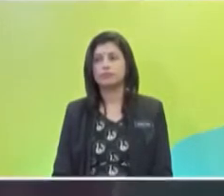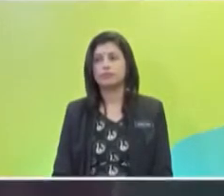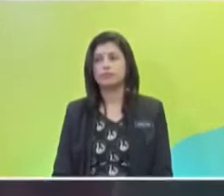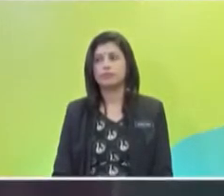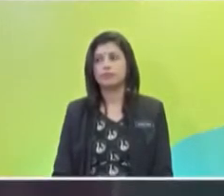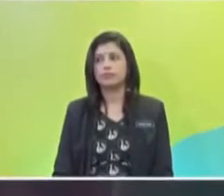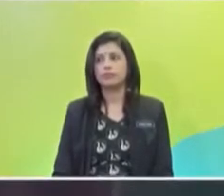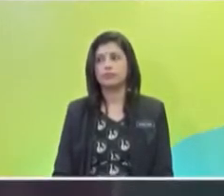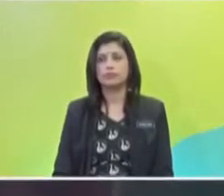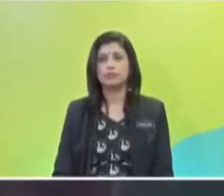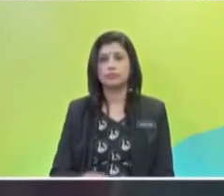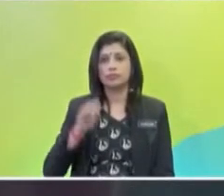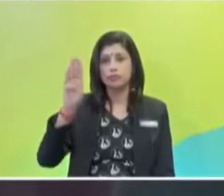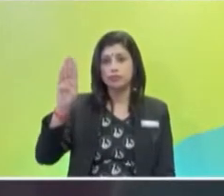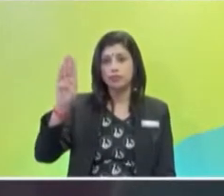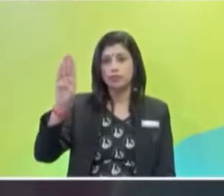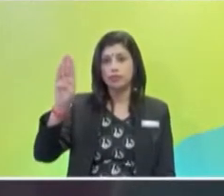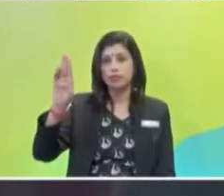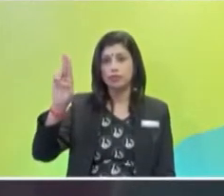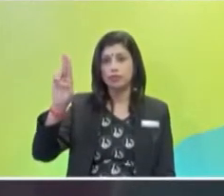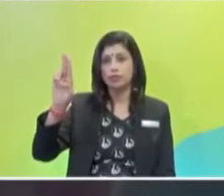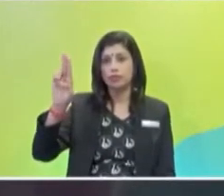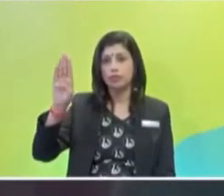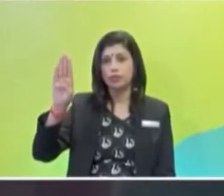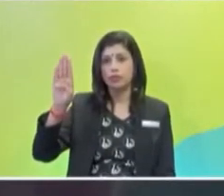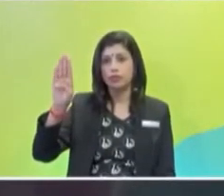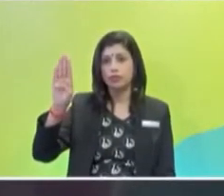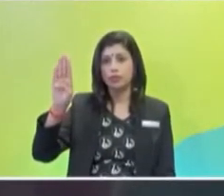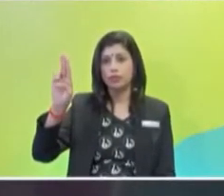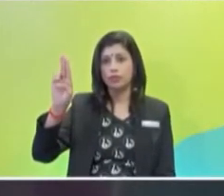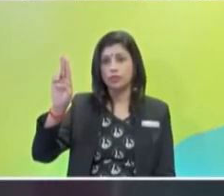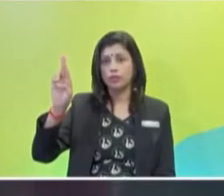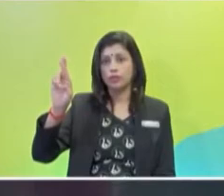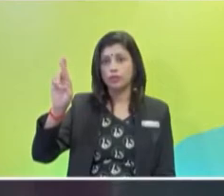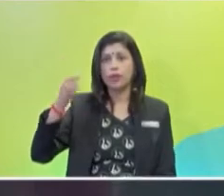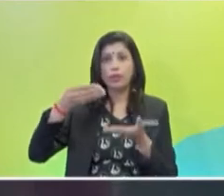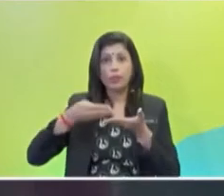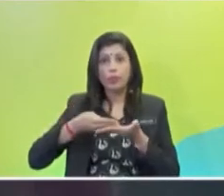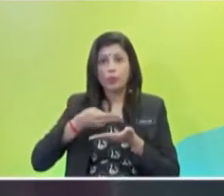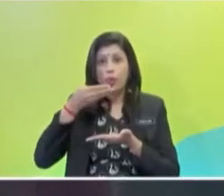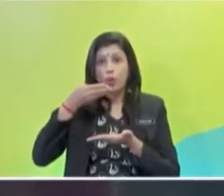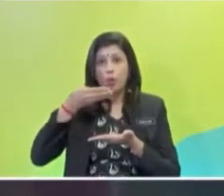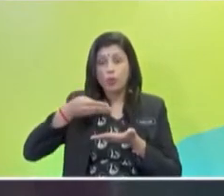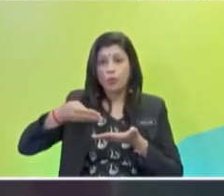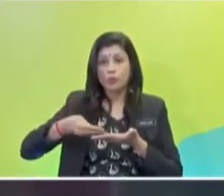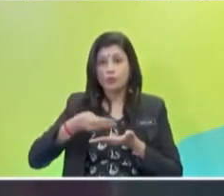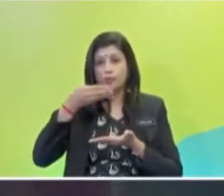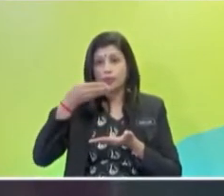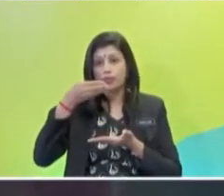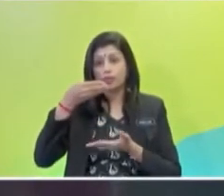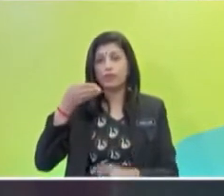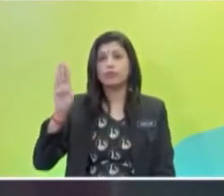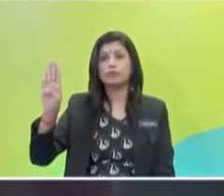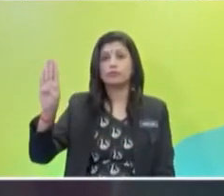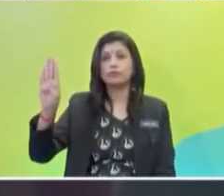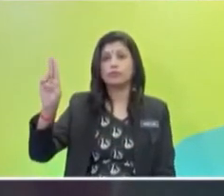Okey. Bubur. Okey, Abang Din boleh ikut. Bubur. Betul. Okey, ejaan bubur. Okey,